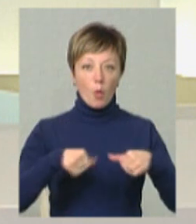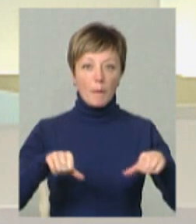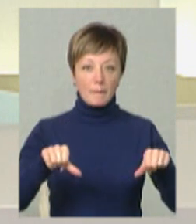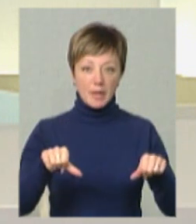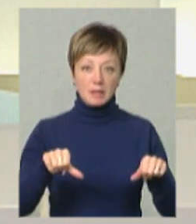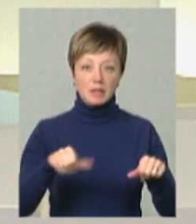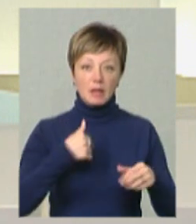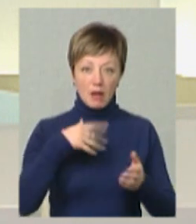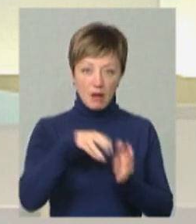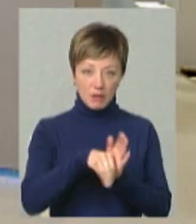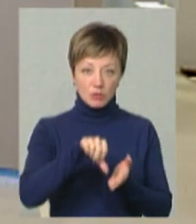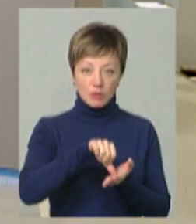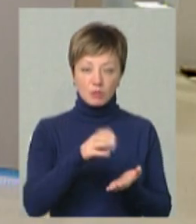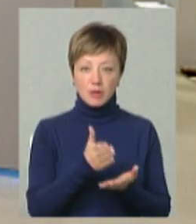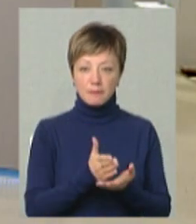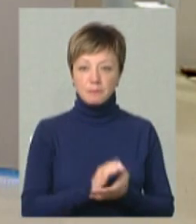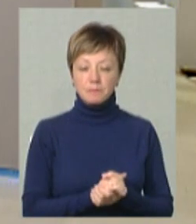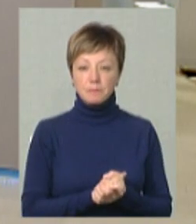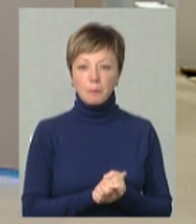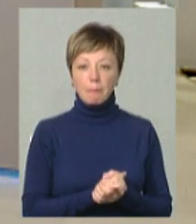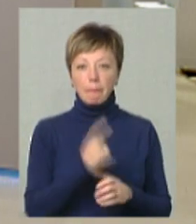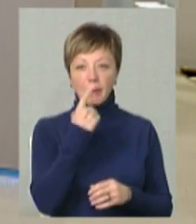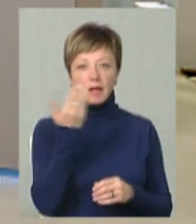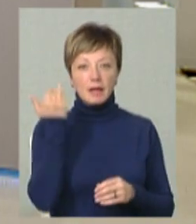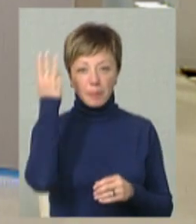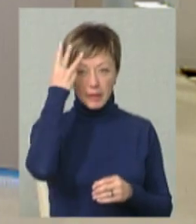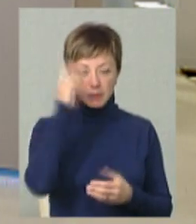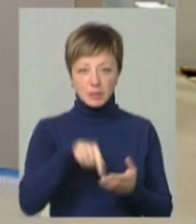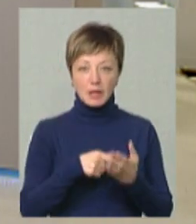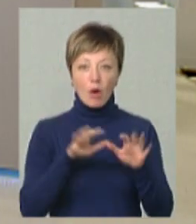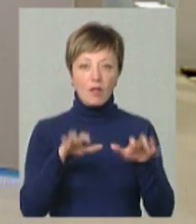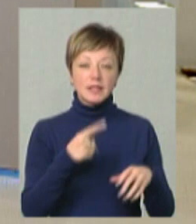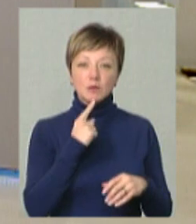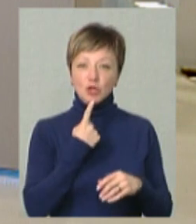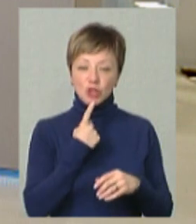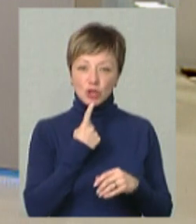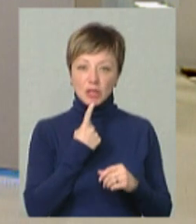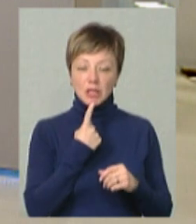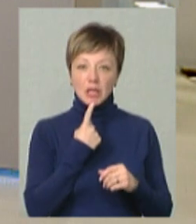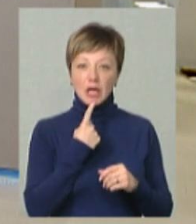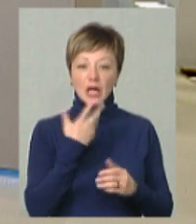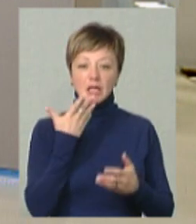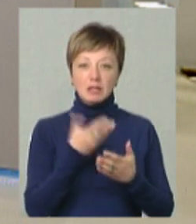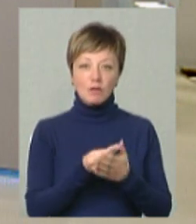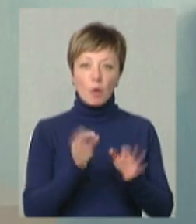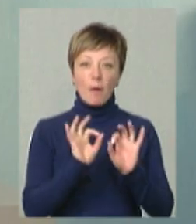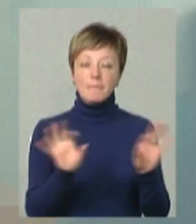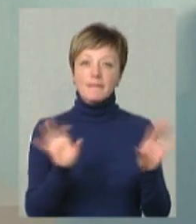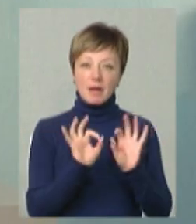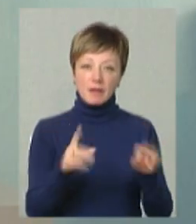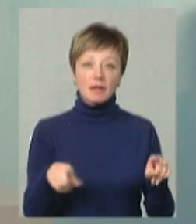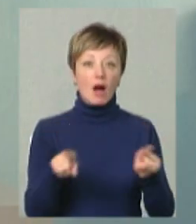комісії, членом якої я є. Так. Нещодавно Хмельницький міський голова Олександр Семчишин на своєму брифінгу